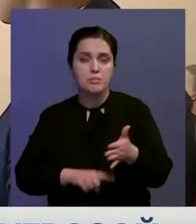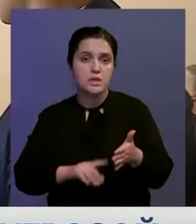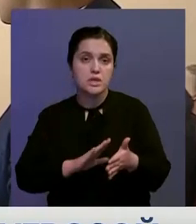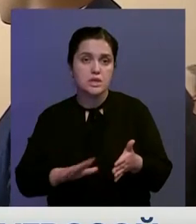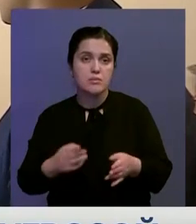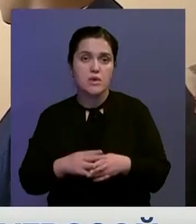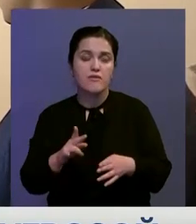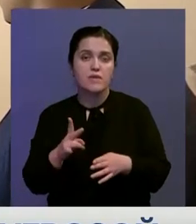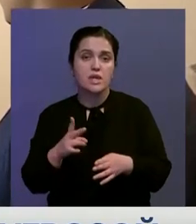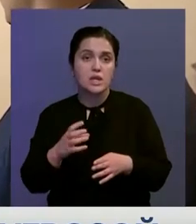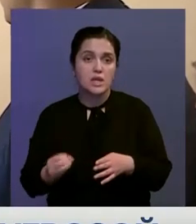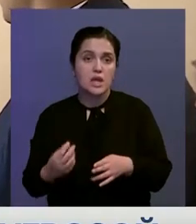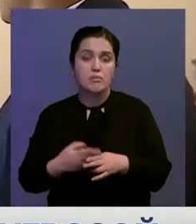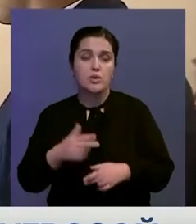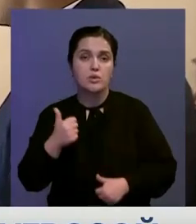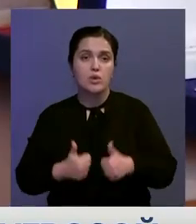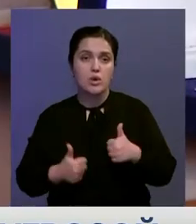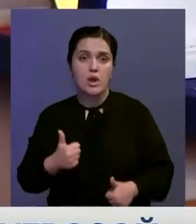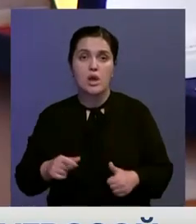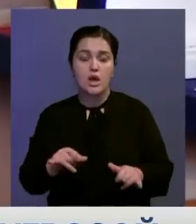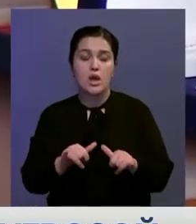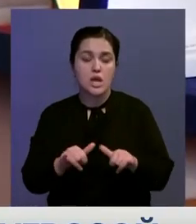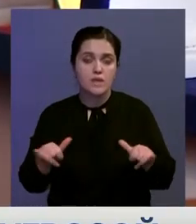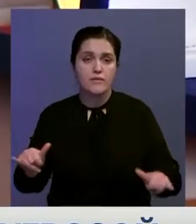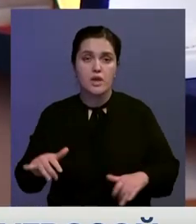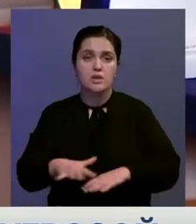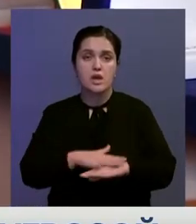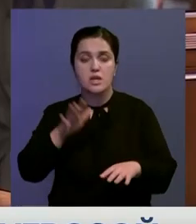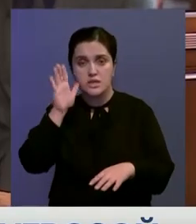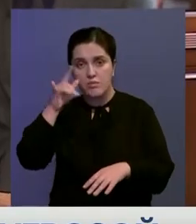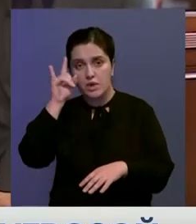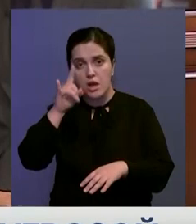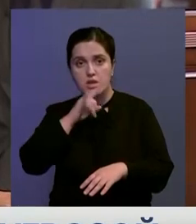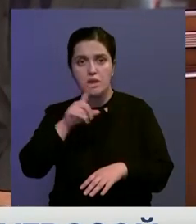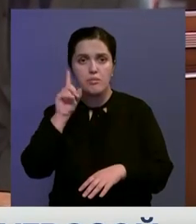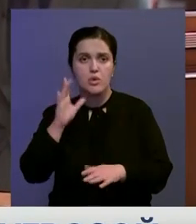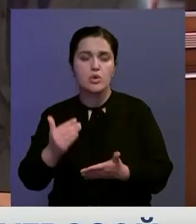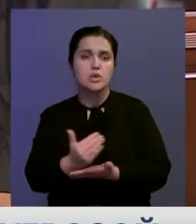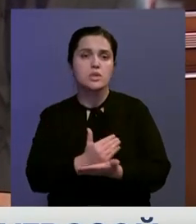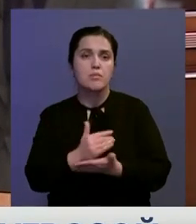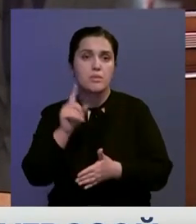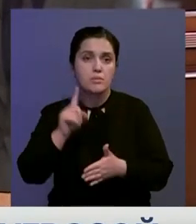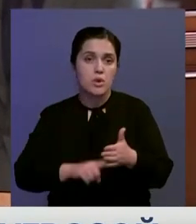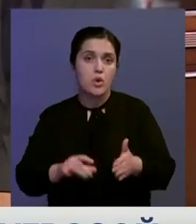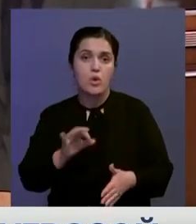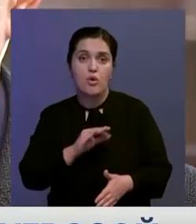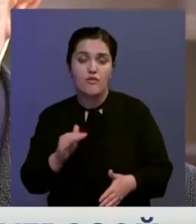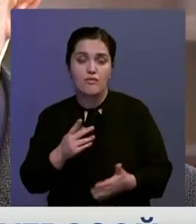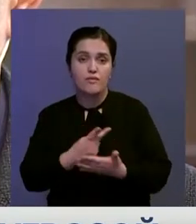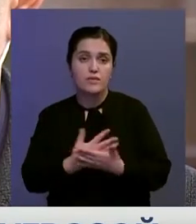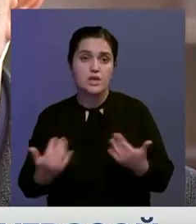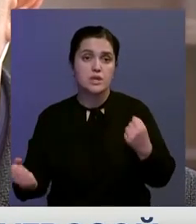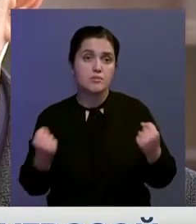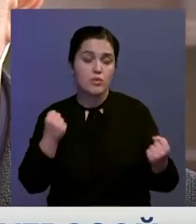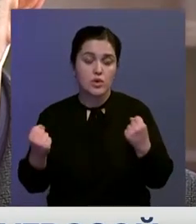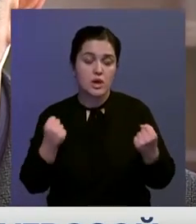вне конкурса. К слову, итбега, то есть разведение национальных собак, в Казахстане только собираются признать официальным видом спорта.